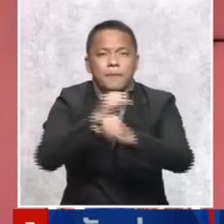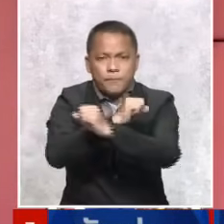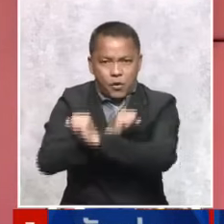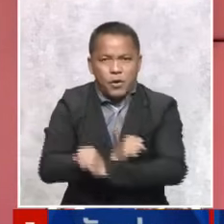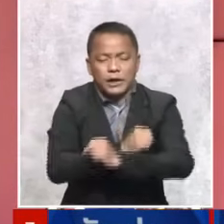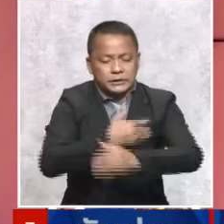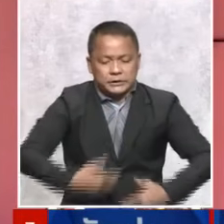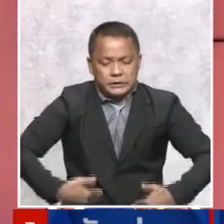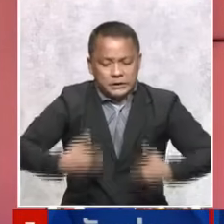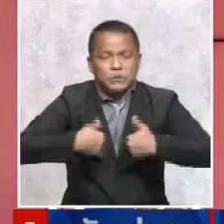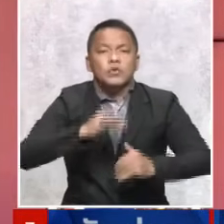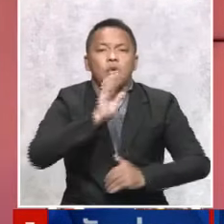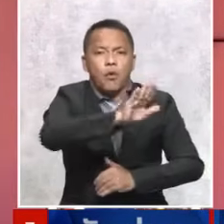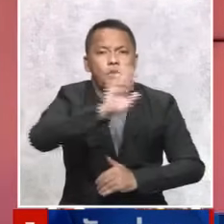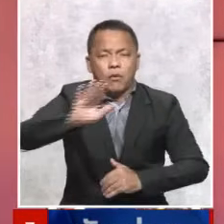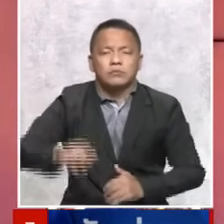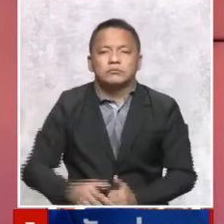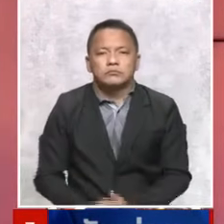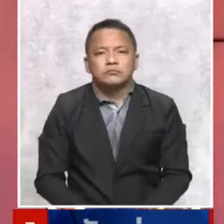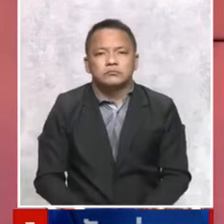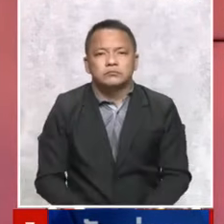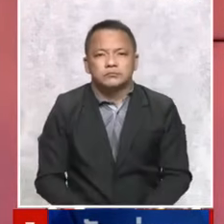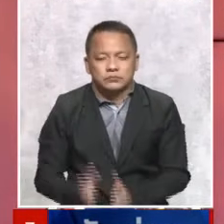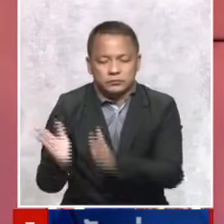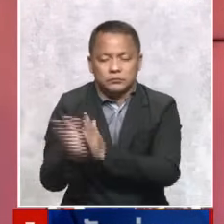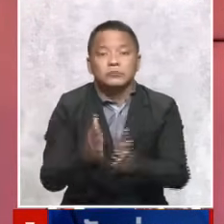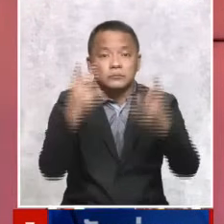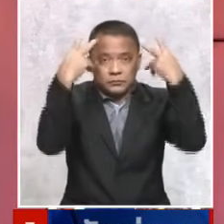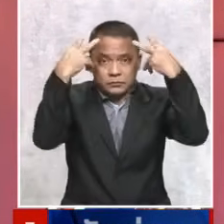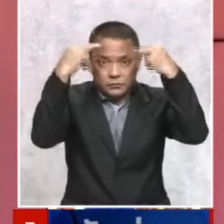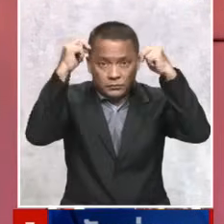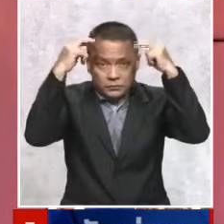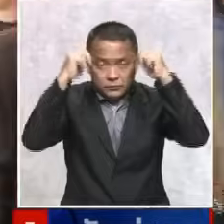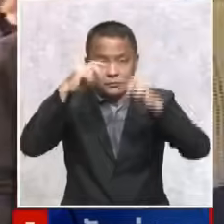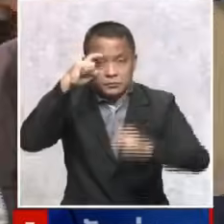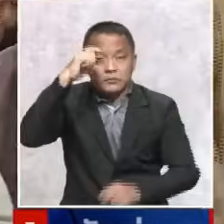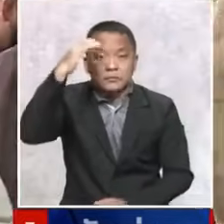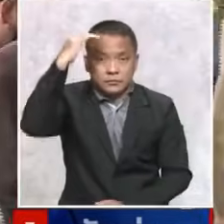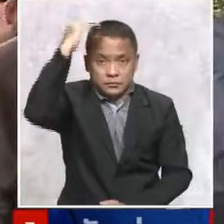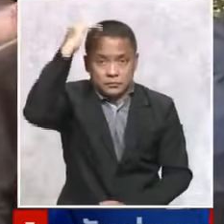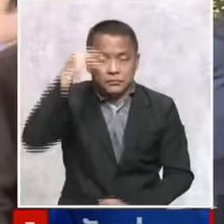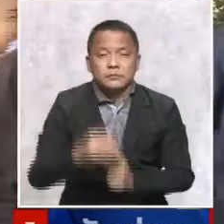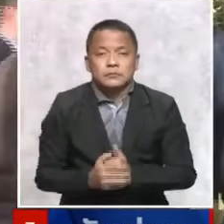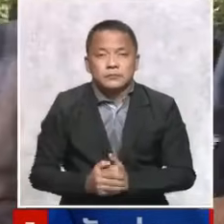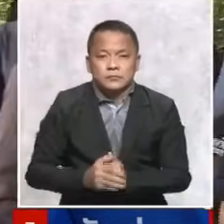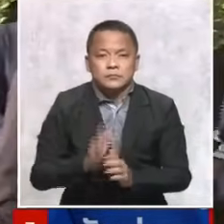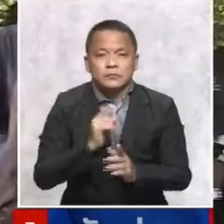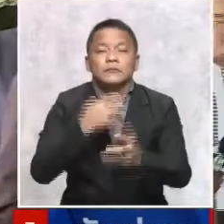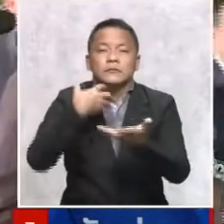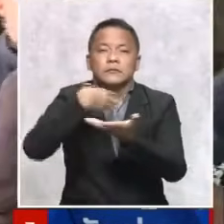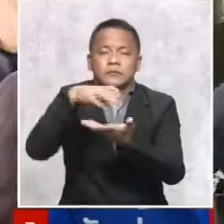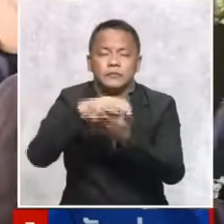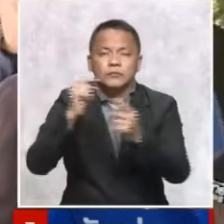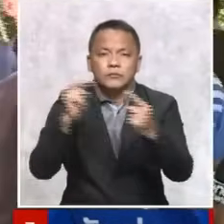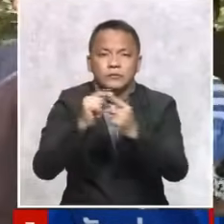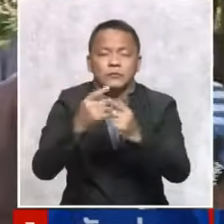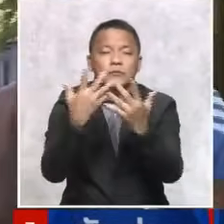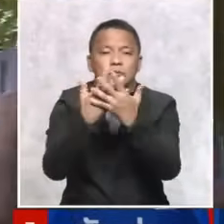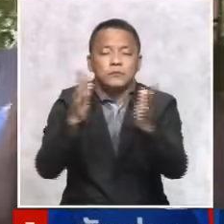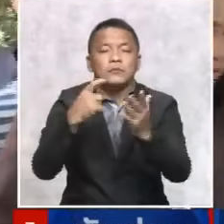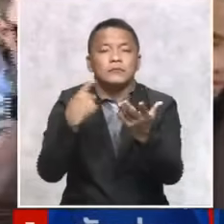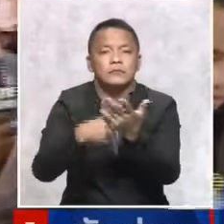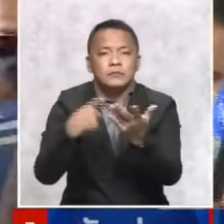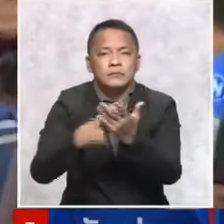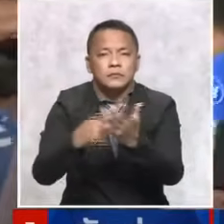ดภัยของแรงงานทั้งหมดค่ะ ทางด้านนายกรัฐมนตรีนะคะคุณเศรษฐาทวีสินค่ะก็พูดถึงประเด็นการปล่อยตัวประ